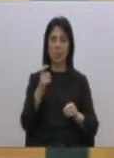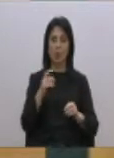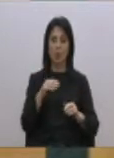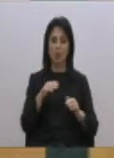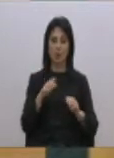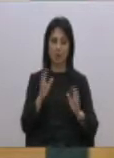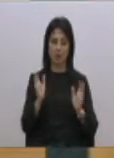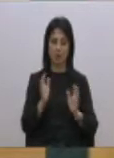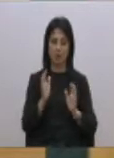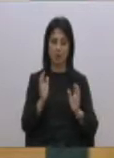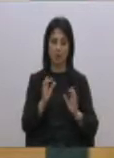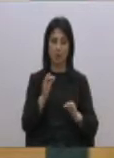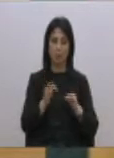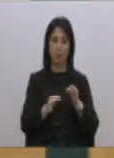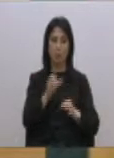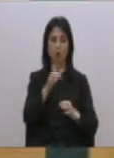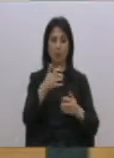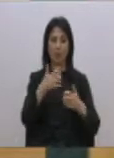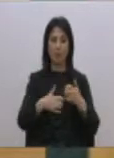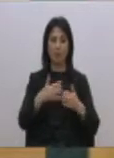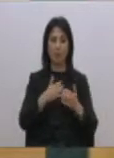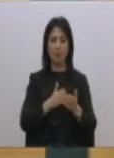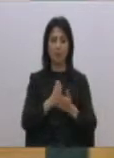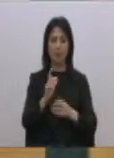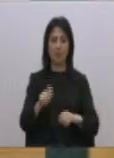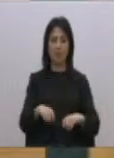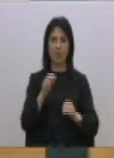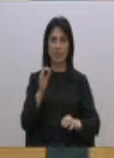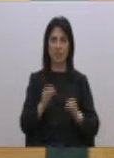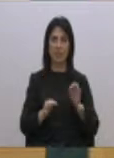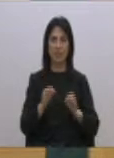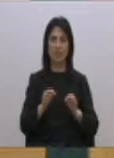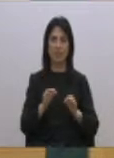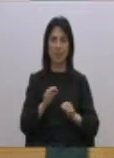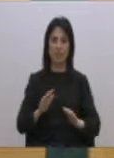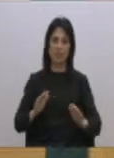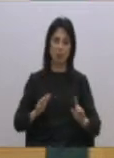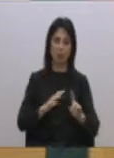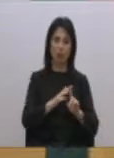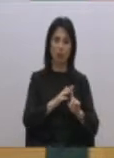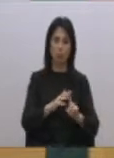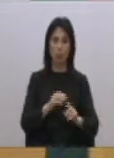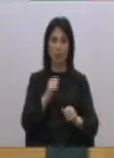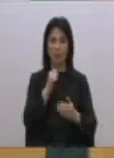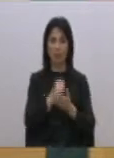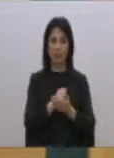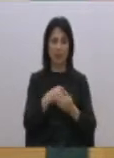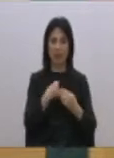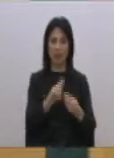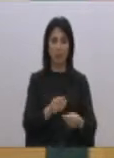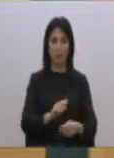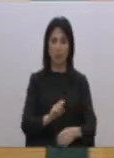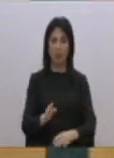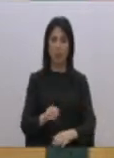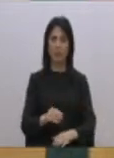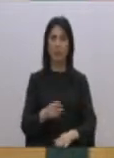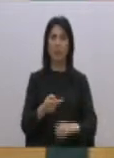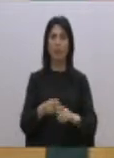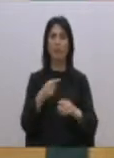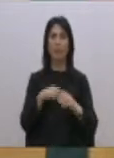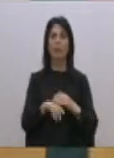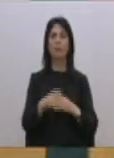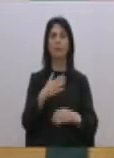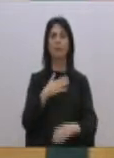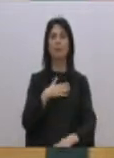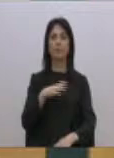შელახვაზე, მოსამართლეთა მიუკერძოებლობის პრინციპის დარღვევაზე და სასამართლო ურმის მიტანის საშუალებას არ მოგცემთ. აქედან გამომდინარე,